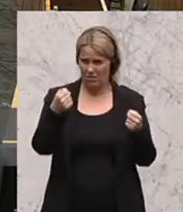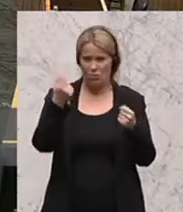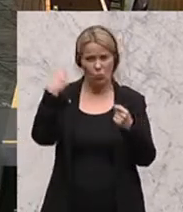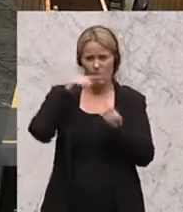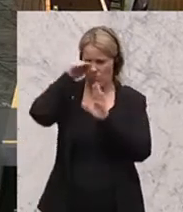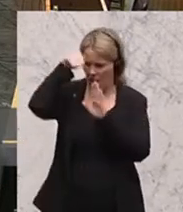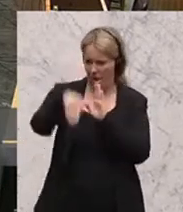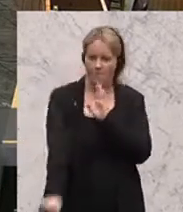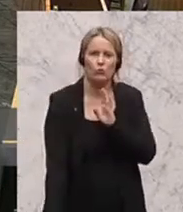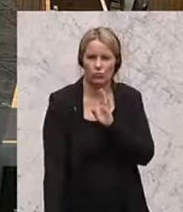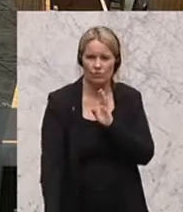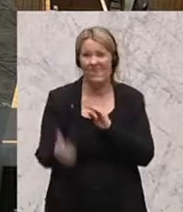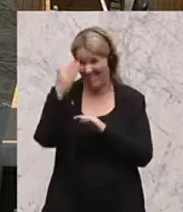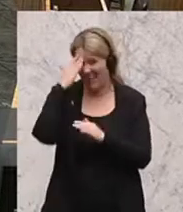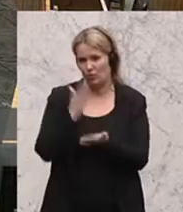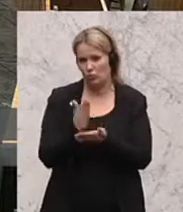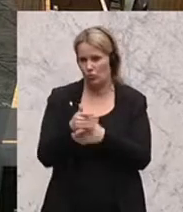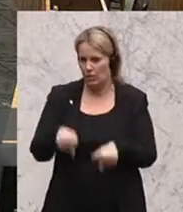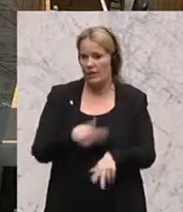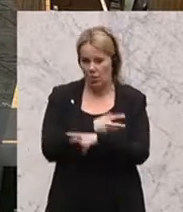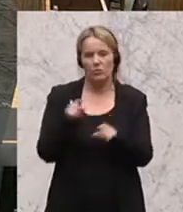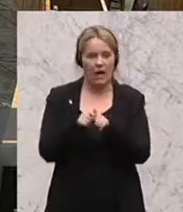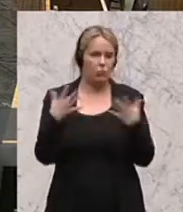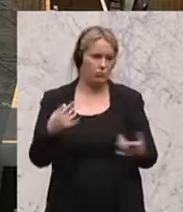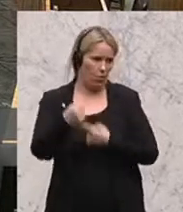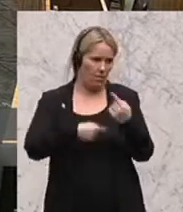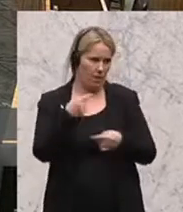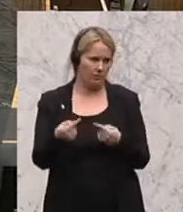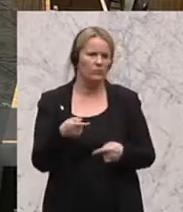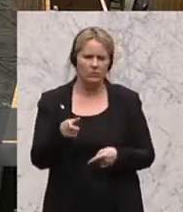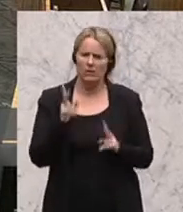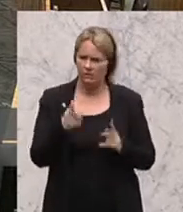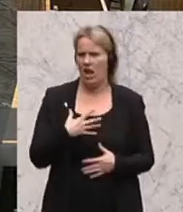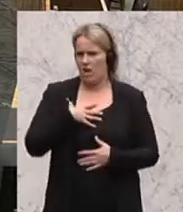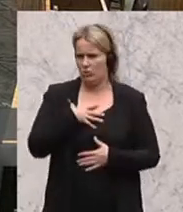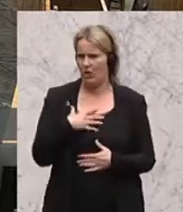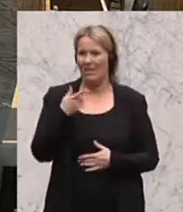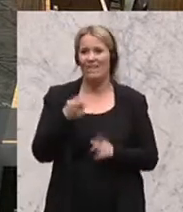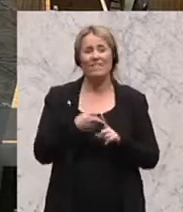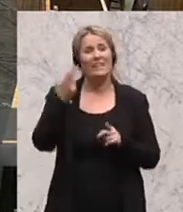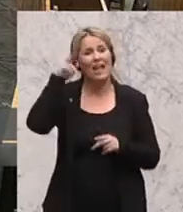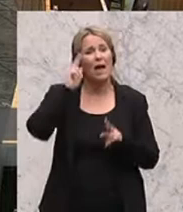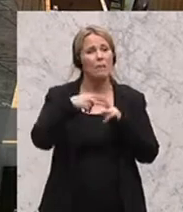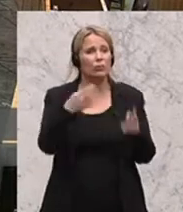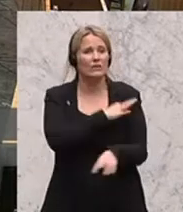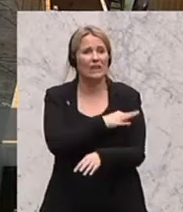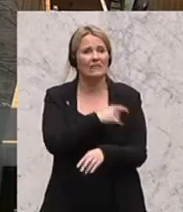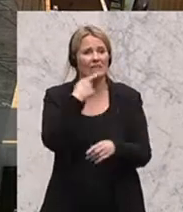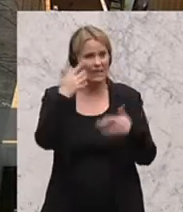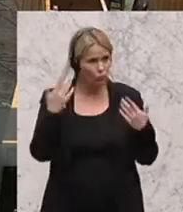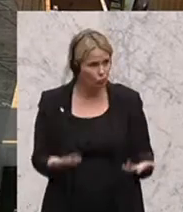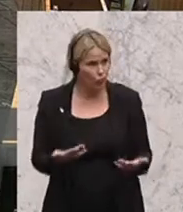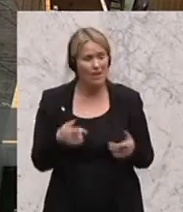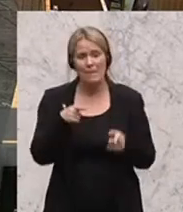Abgrund, wohlwissend. Und das tun wir in Österreich auch. Und das ist eigentlich das Erschreckende, wenn der Herr Bundeskanzler davon spricht, dass es